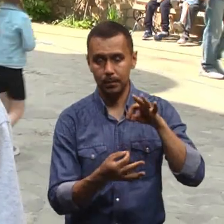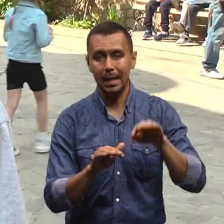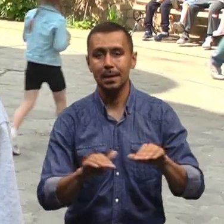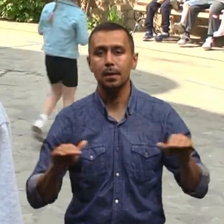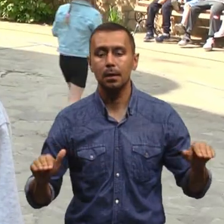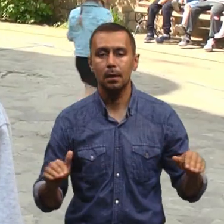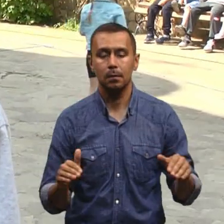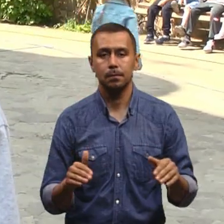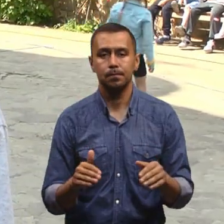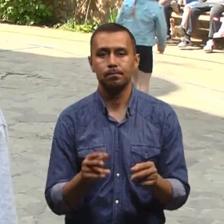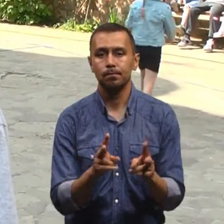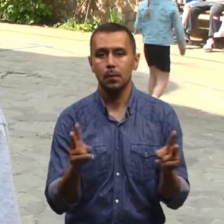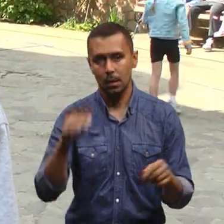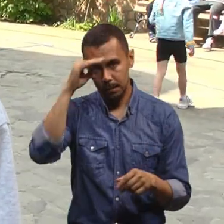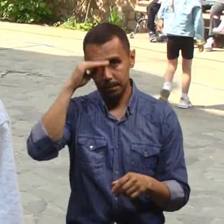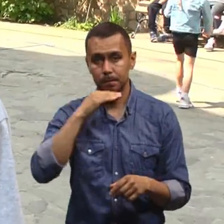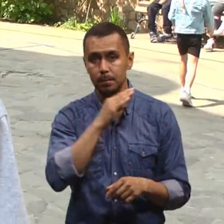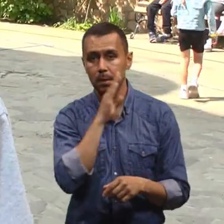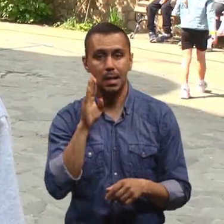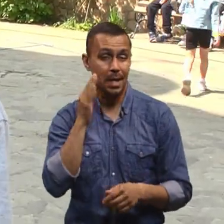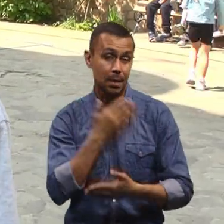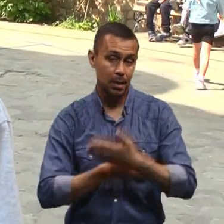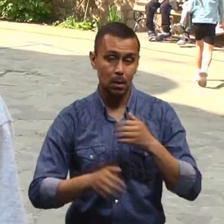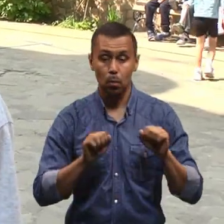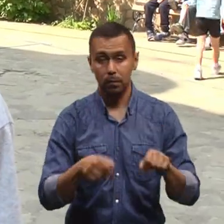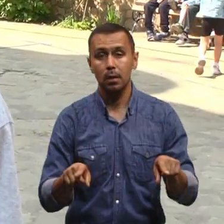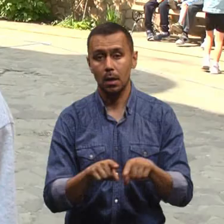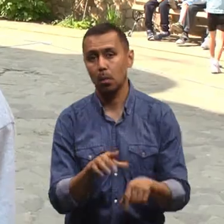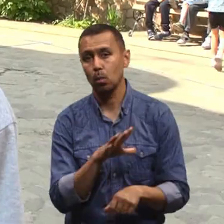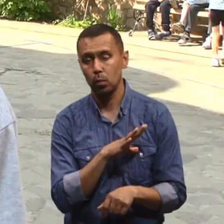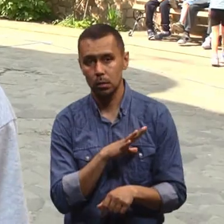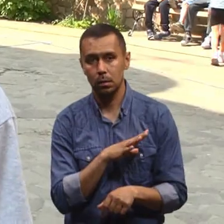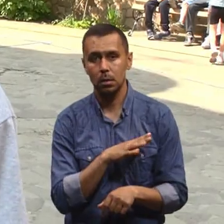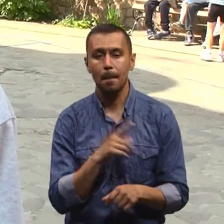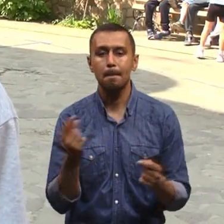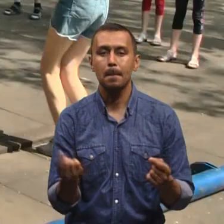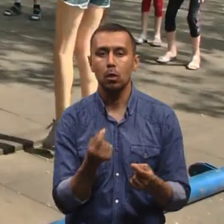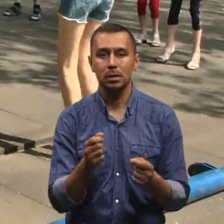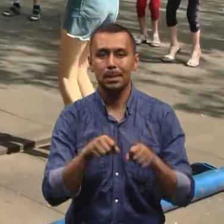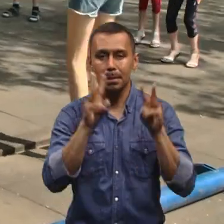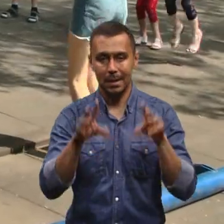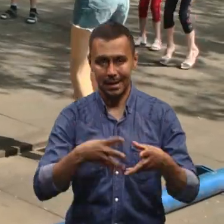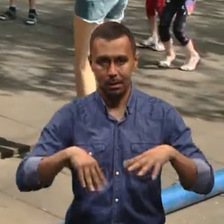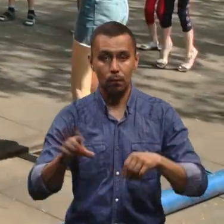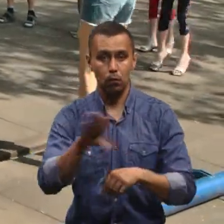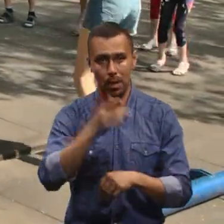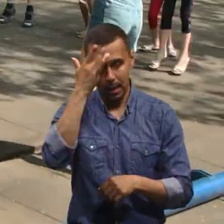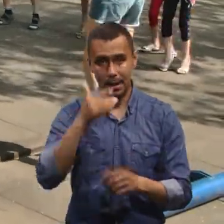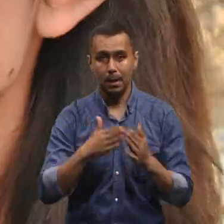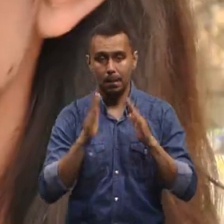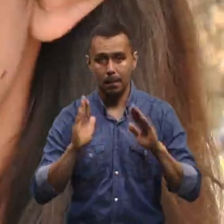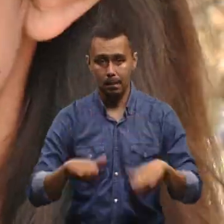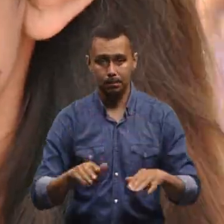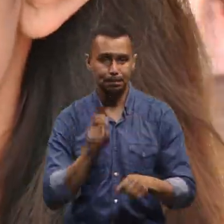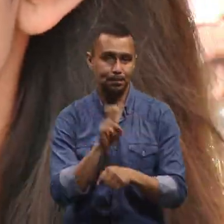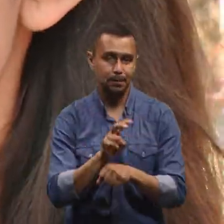діти, в яких батьки-інваліди, можливо, таке бути, малозабезпечені сім'ї. Всього літній табір, каже Ірина